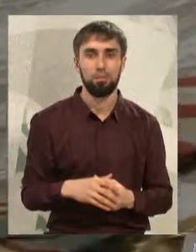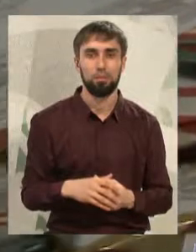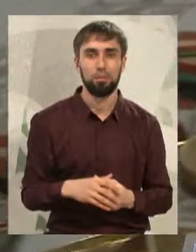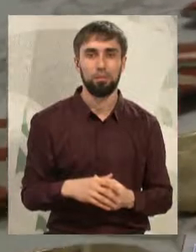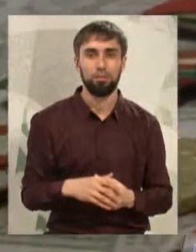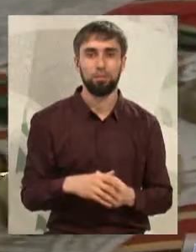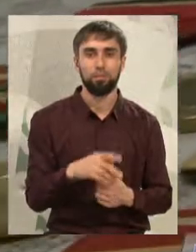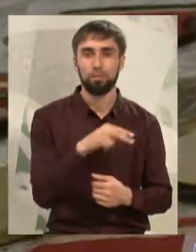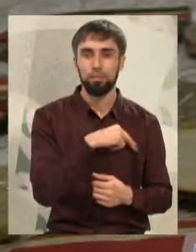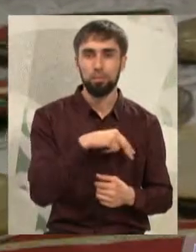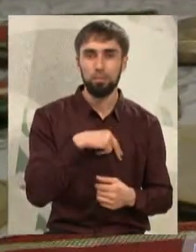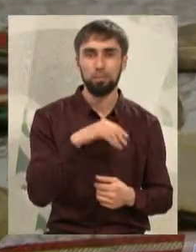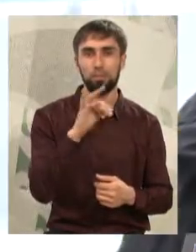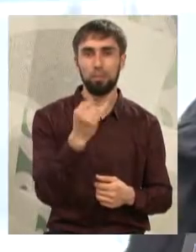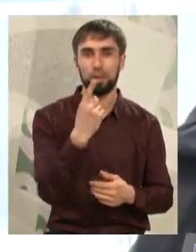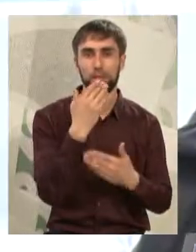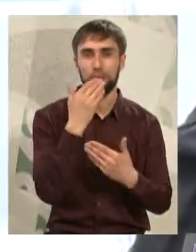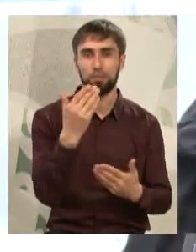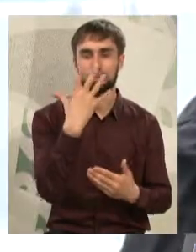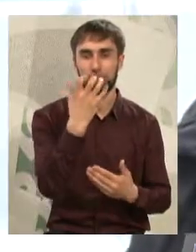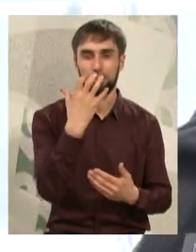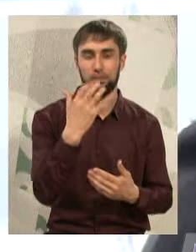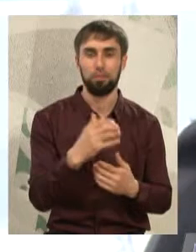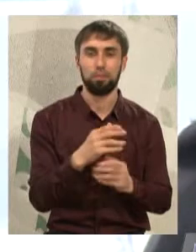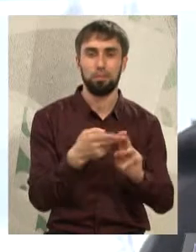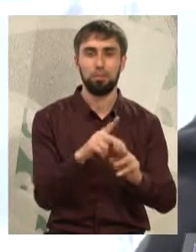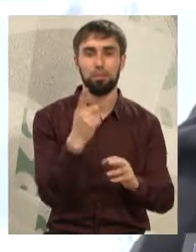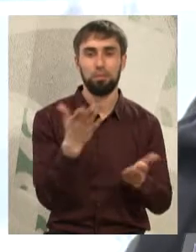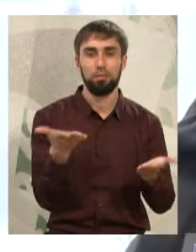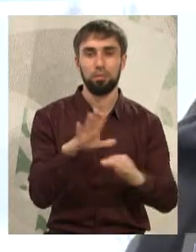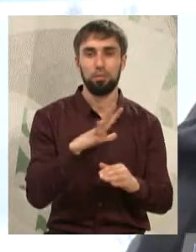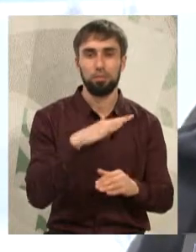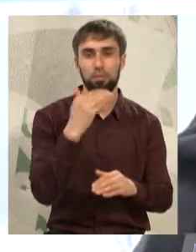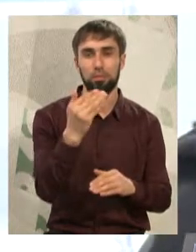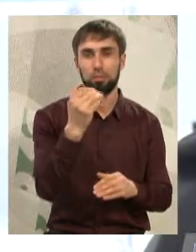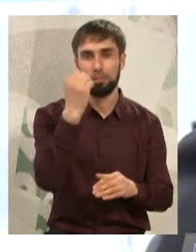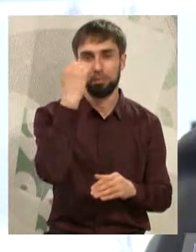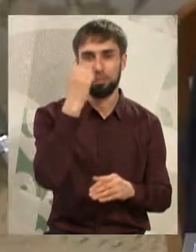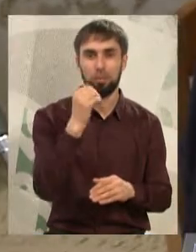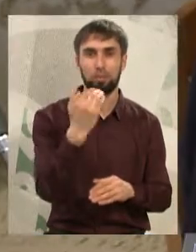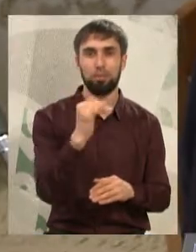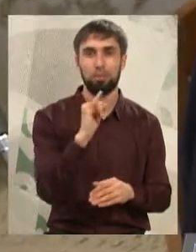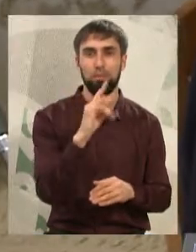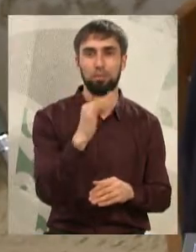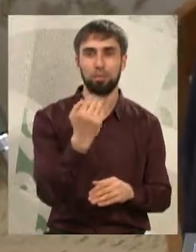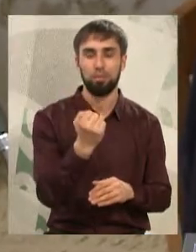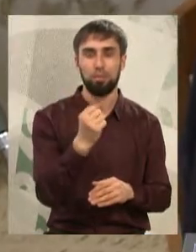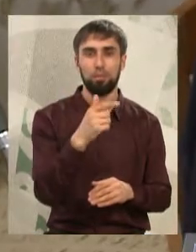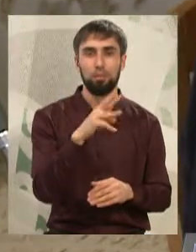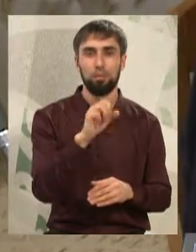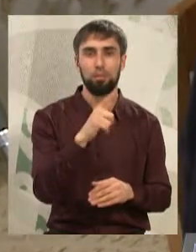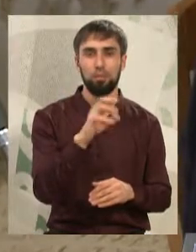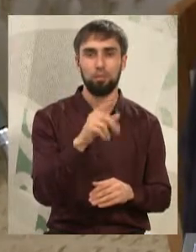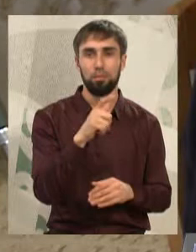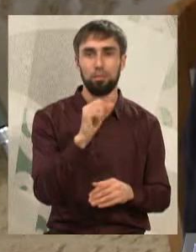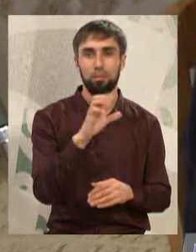Многочисленные медали и одна единственная фотокарточка. Вот, пожалуй, и все, что осталось в память об этом статном юноше. Для Магомеда Гасарова и его семьи все